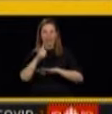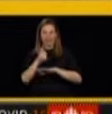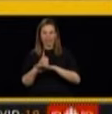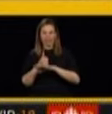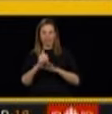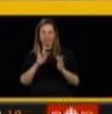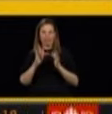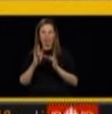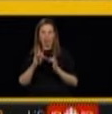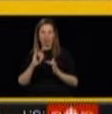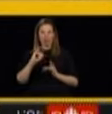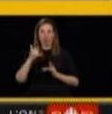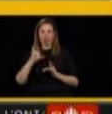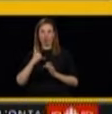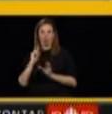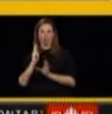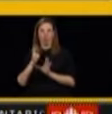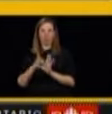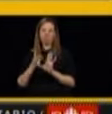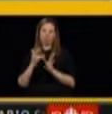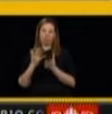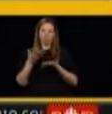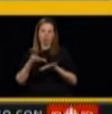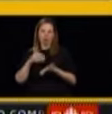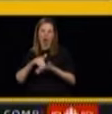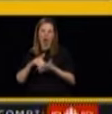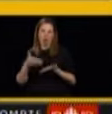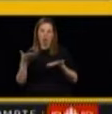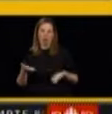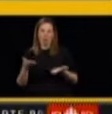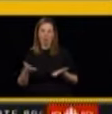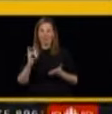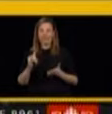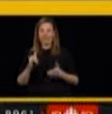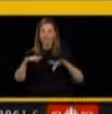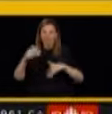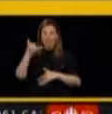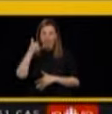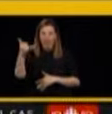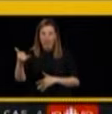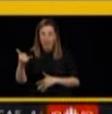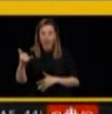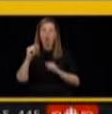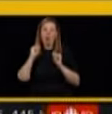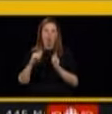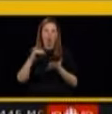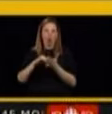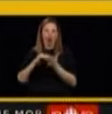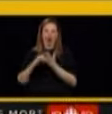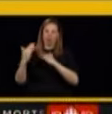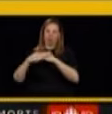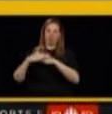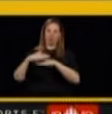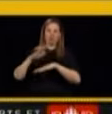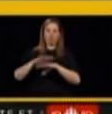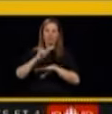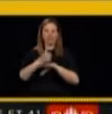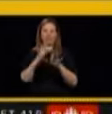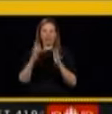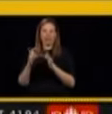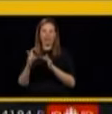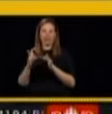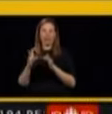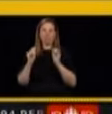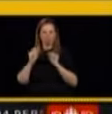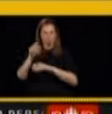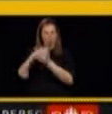contribue ». Et s'il y a des personnes qu'on n'a pas appelées, moi, je les invite à nous refaire signe sur le site et on va